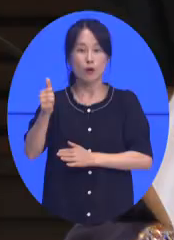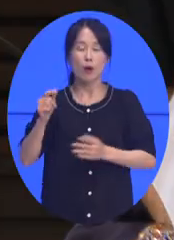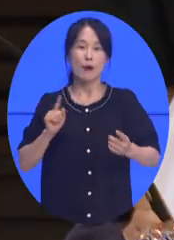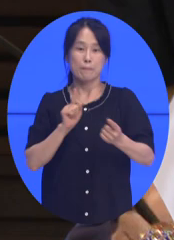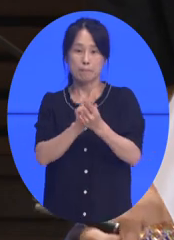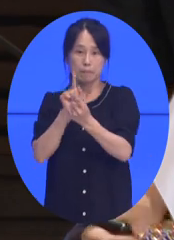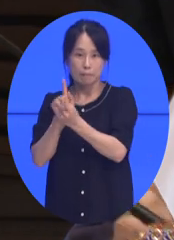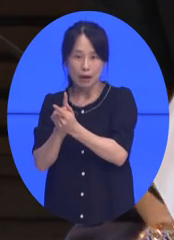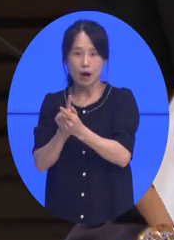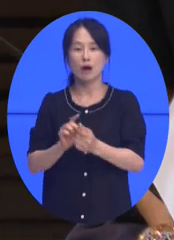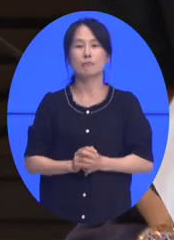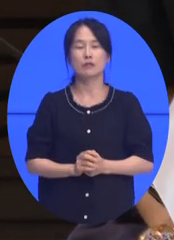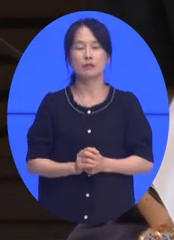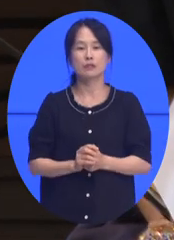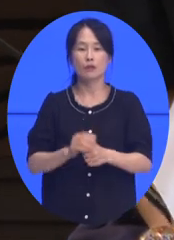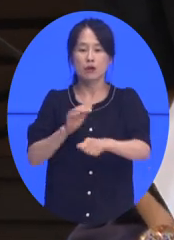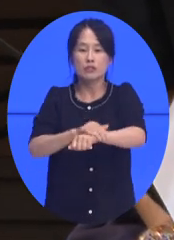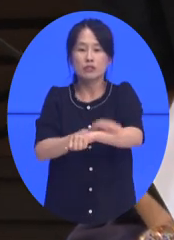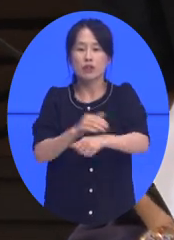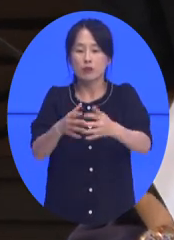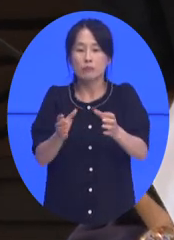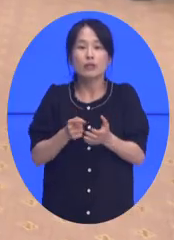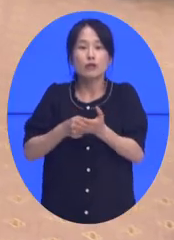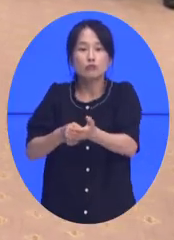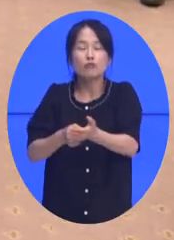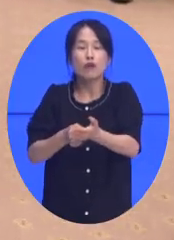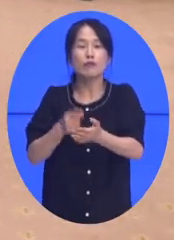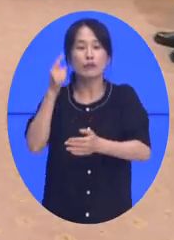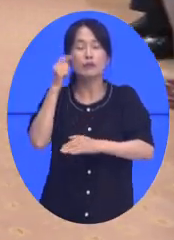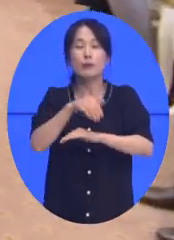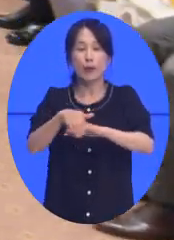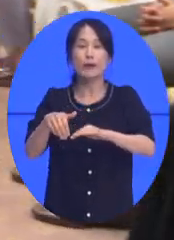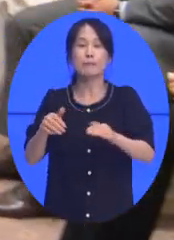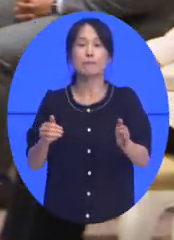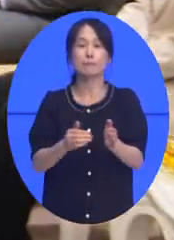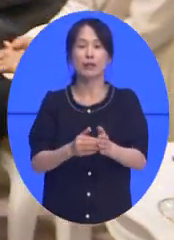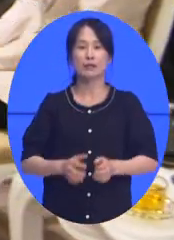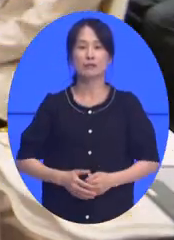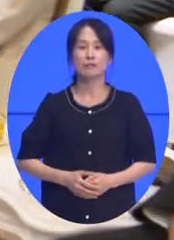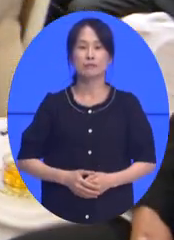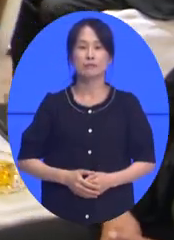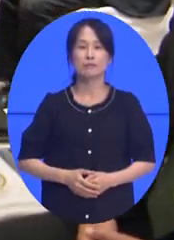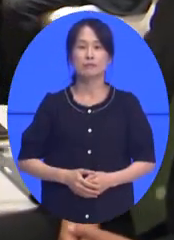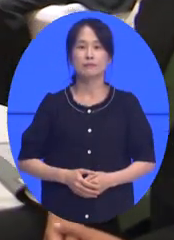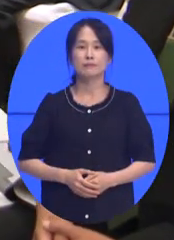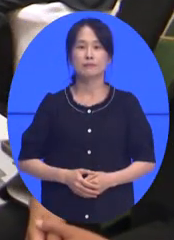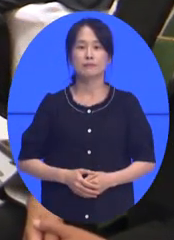상호 협력을 위한 실무 협의체 구성을 제안했습니다. 경기지TV 이슬비입니다.